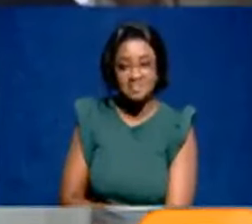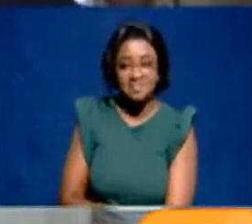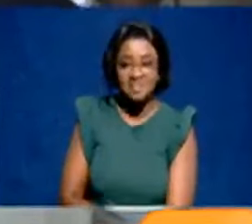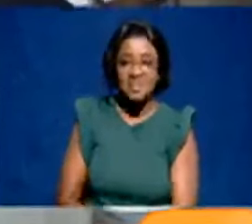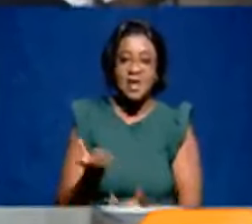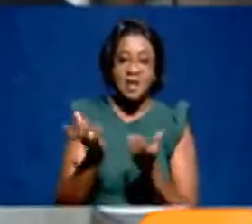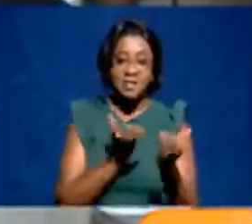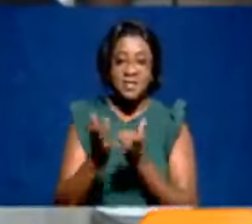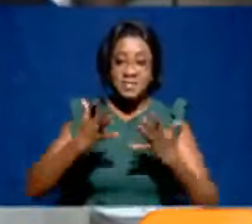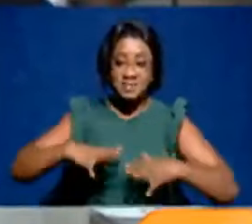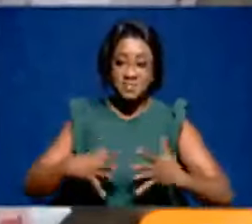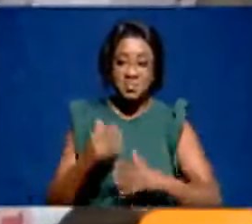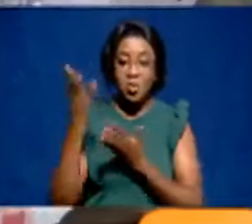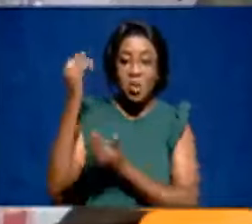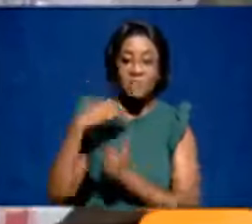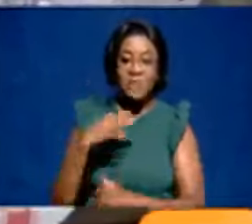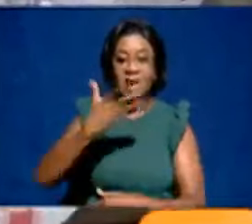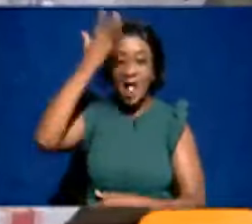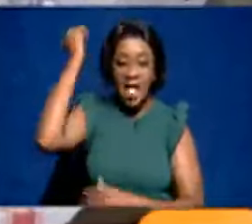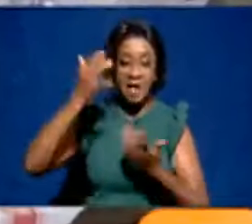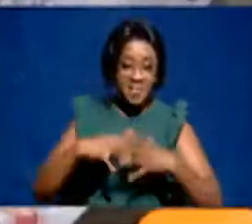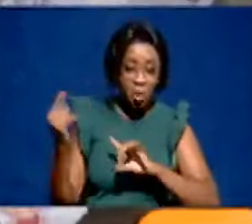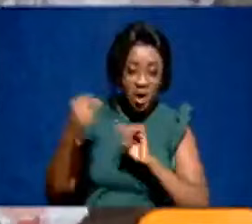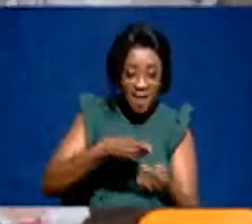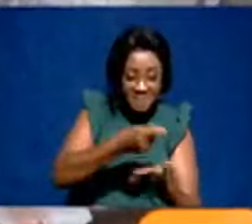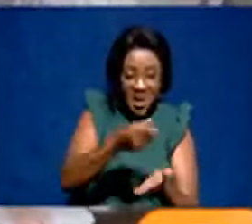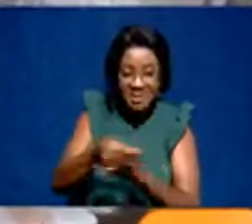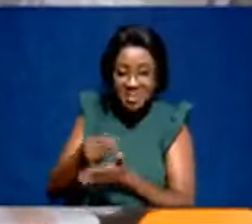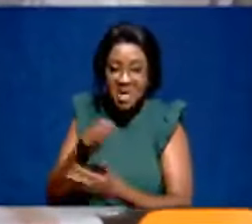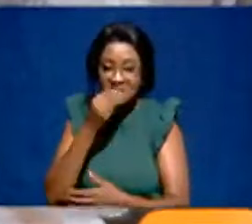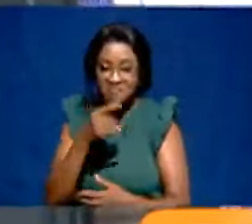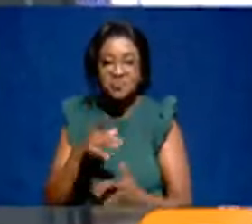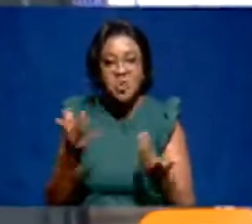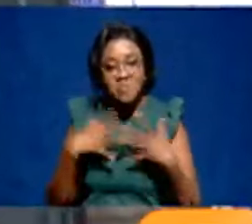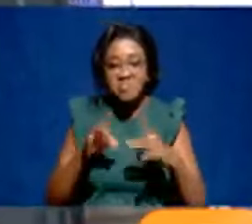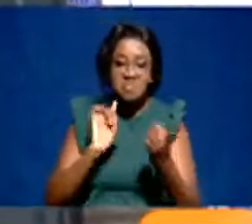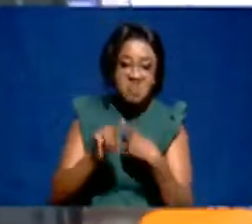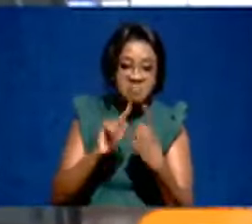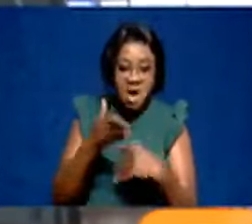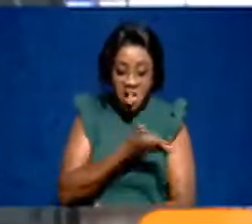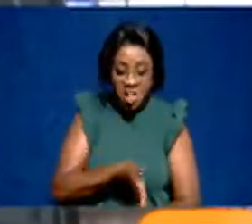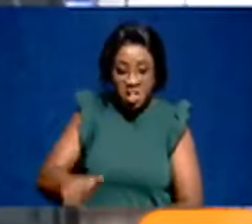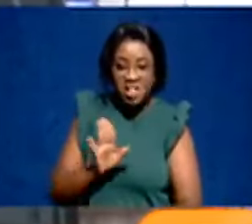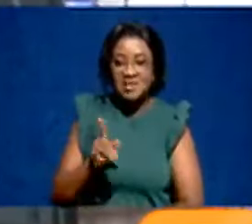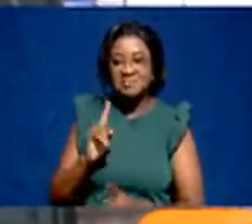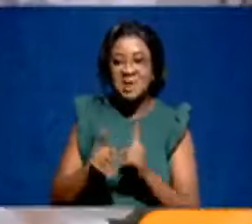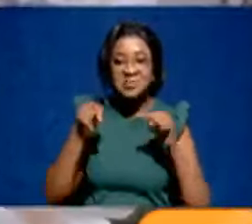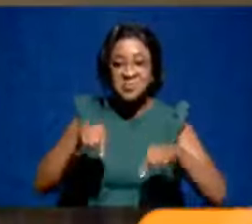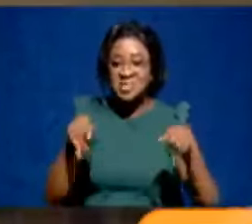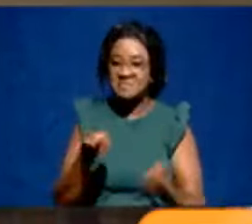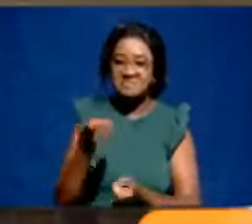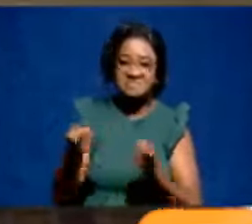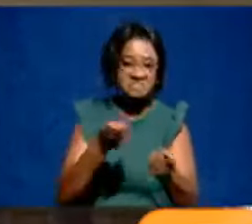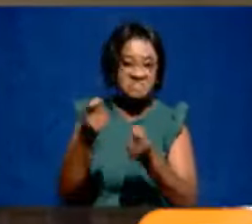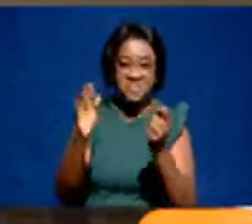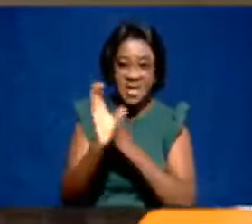Wafanyabiashara ambao hutegemea walevi na watu wengi wanaotembea usiku wakiwahudumia wateja wachache tu.